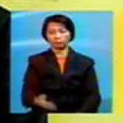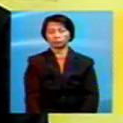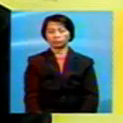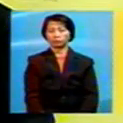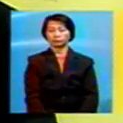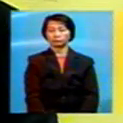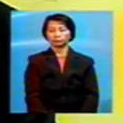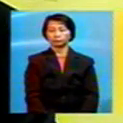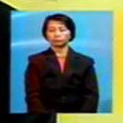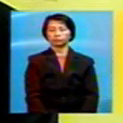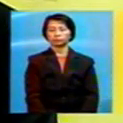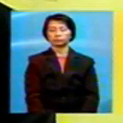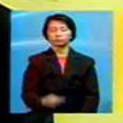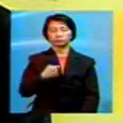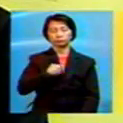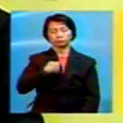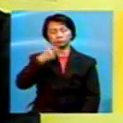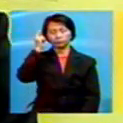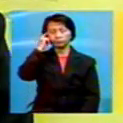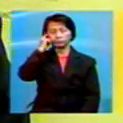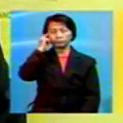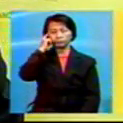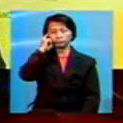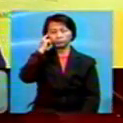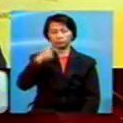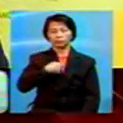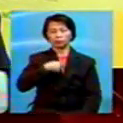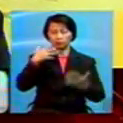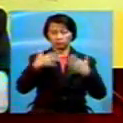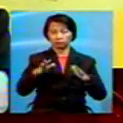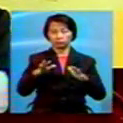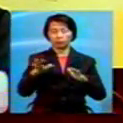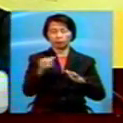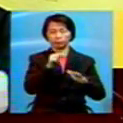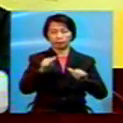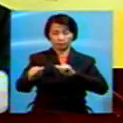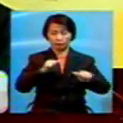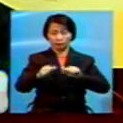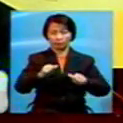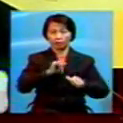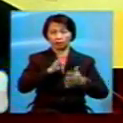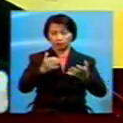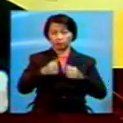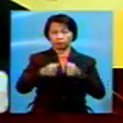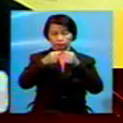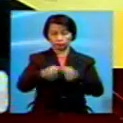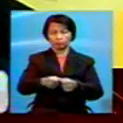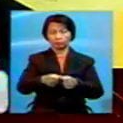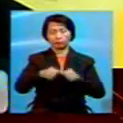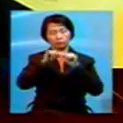cadangan I think I have stated that I'm going to stay